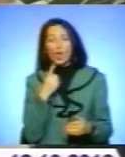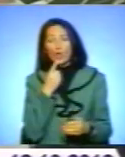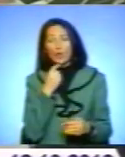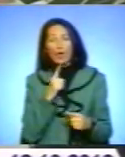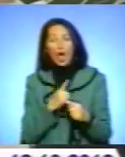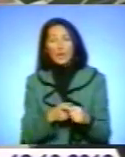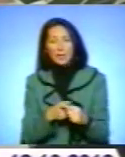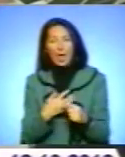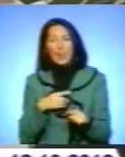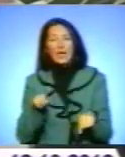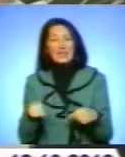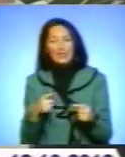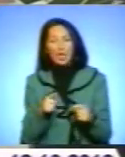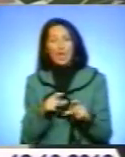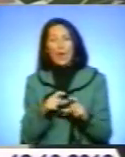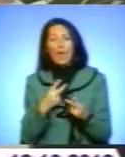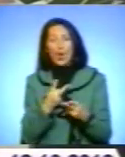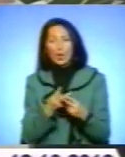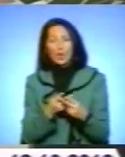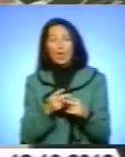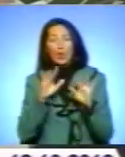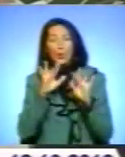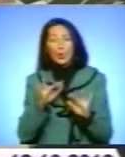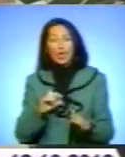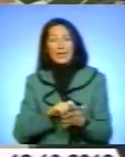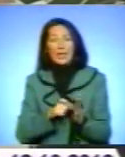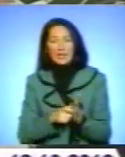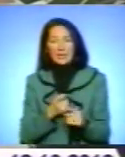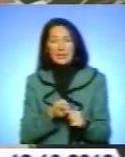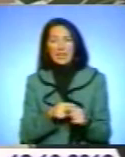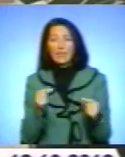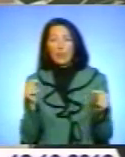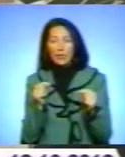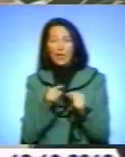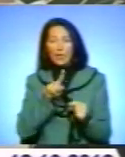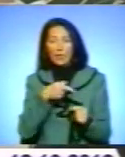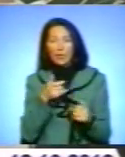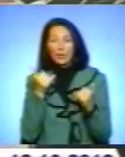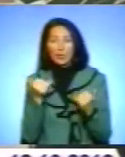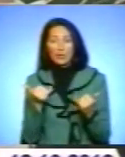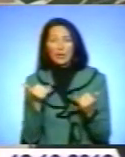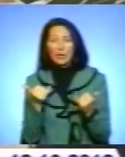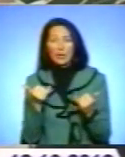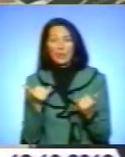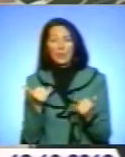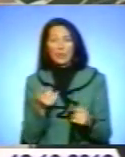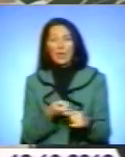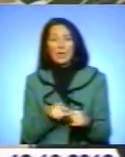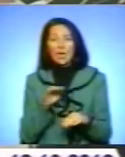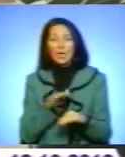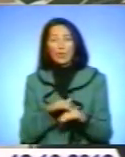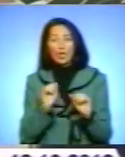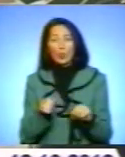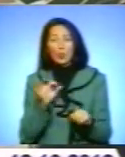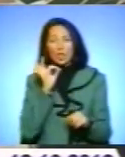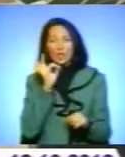Хреста, ми створили в колонії комп'ютерний клас, який відповідає вимогам сьогодення. Це фактично, можна